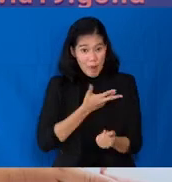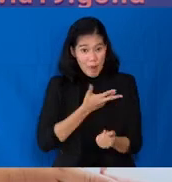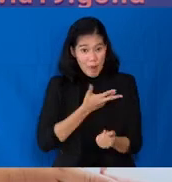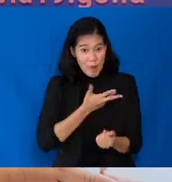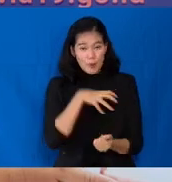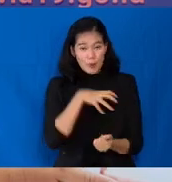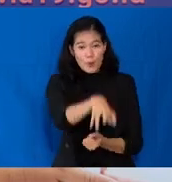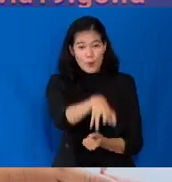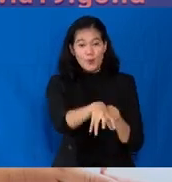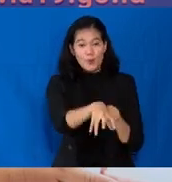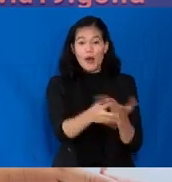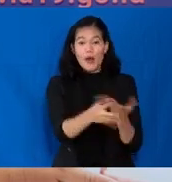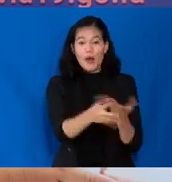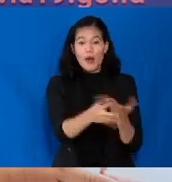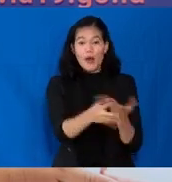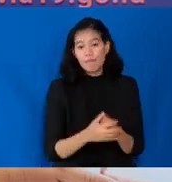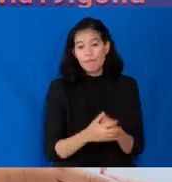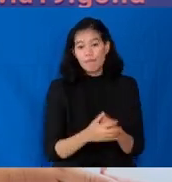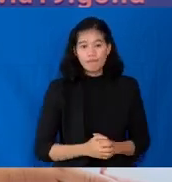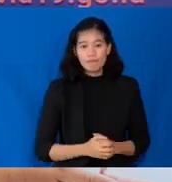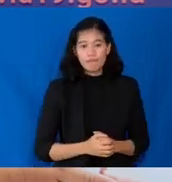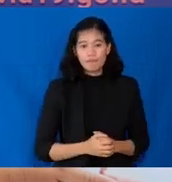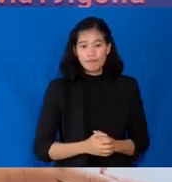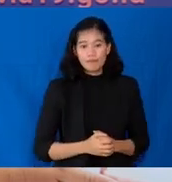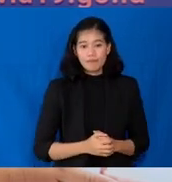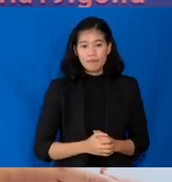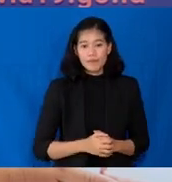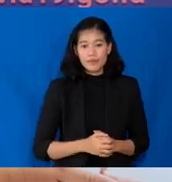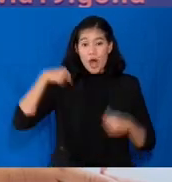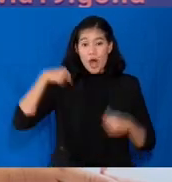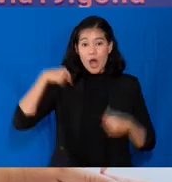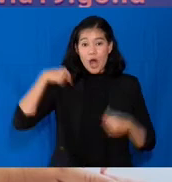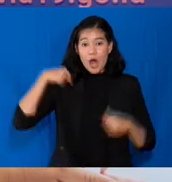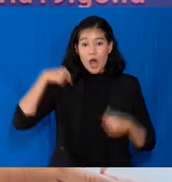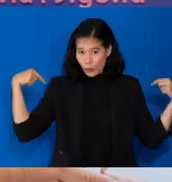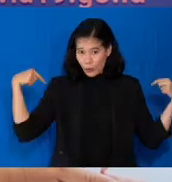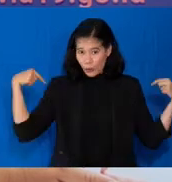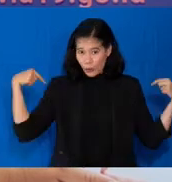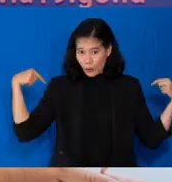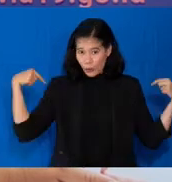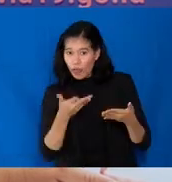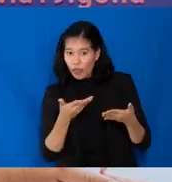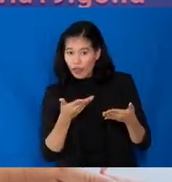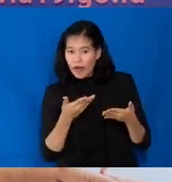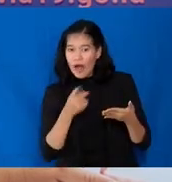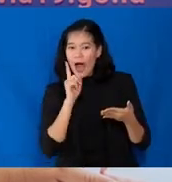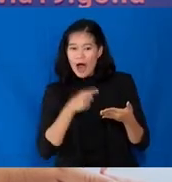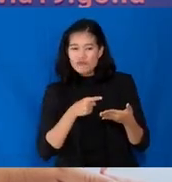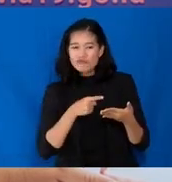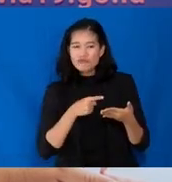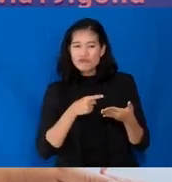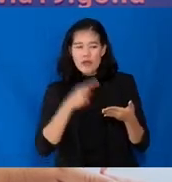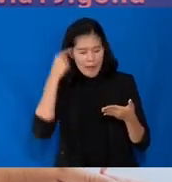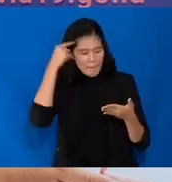sosial berskala besar adalah gubernur bupati atau walikota timbangan